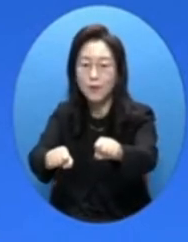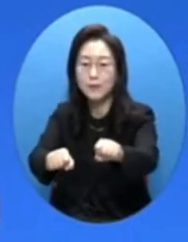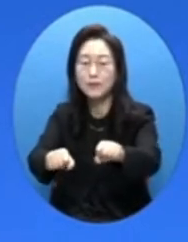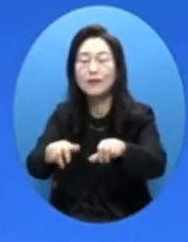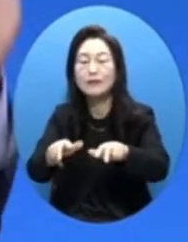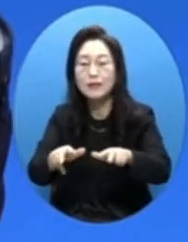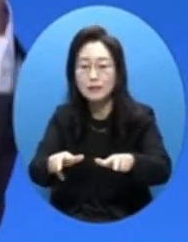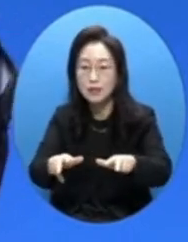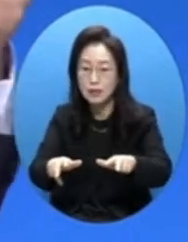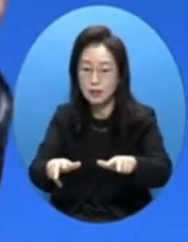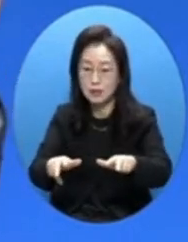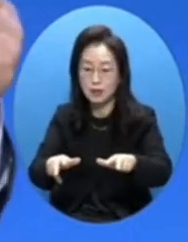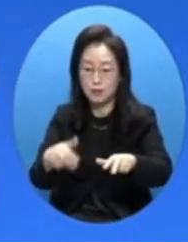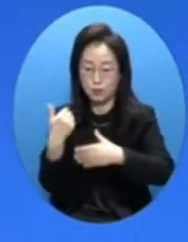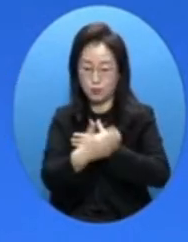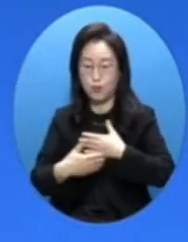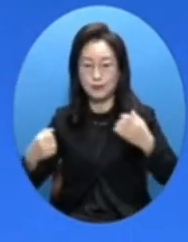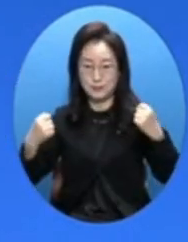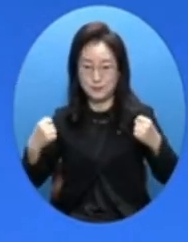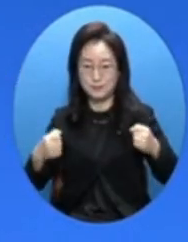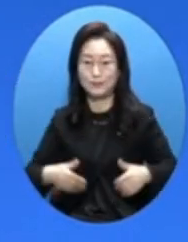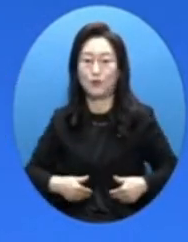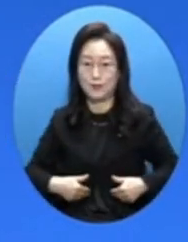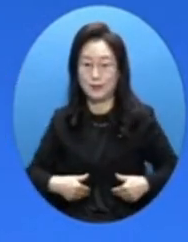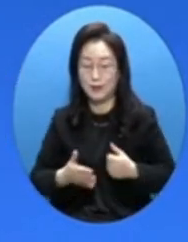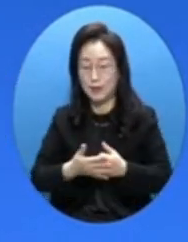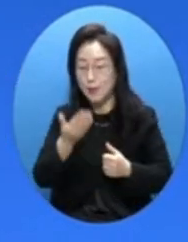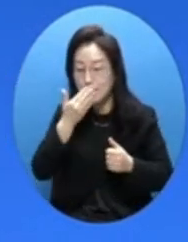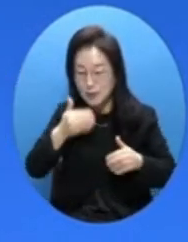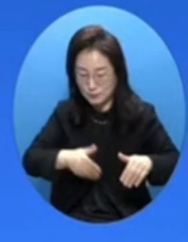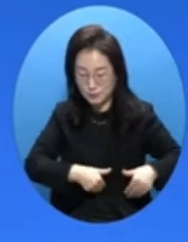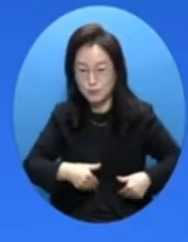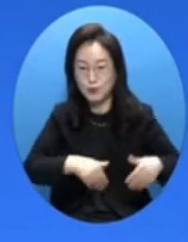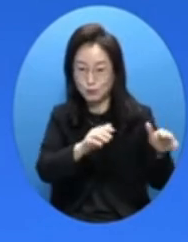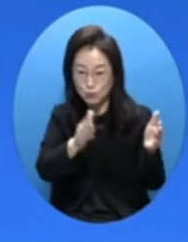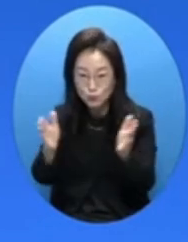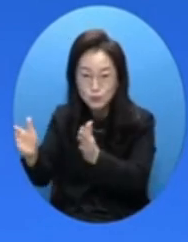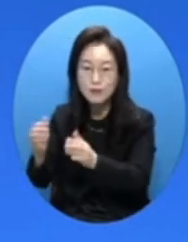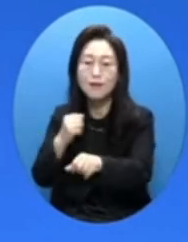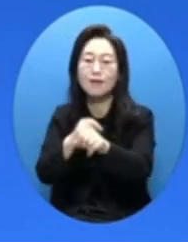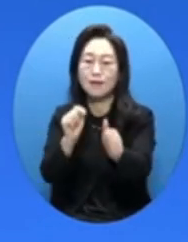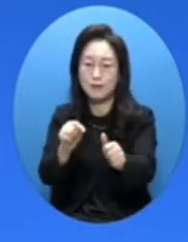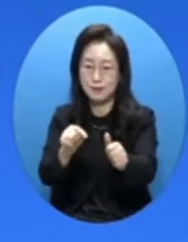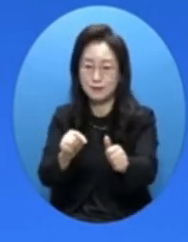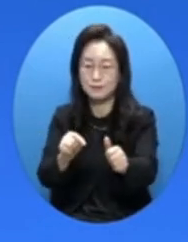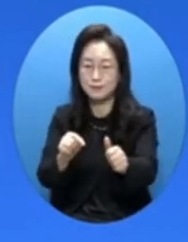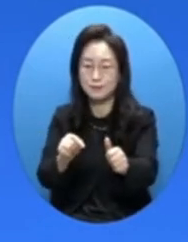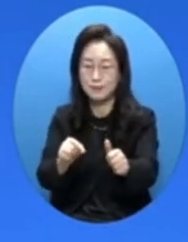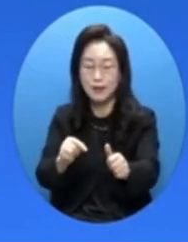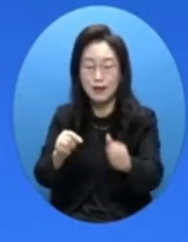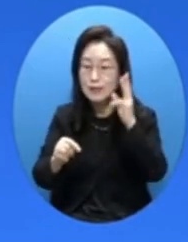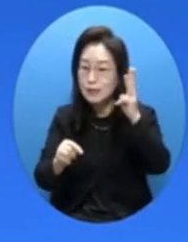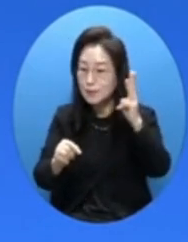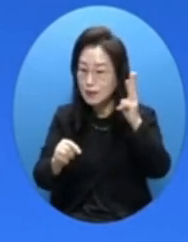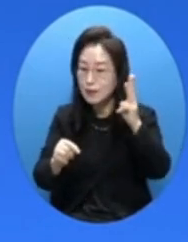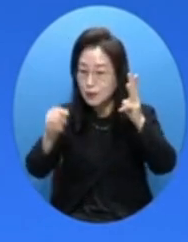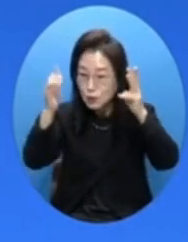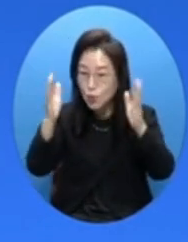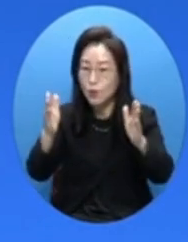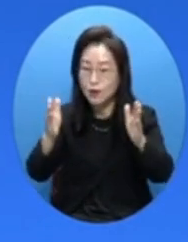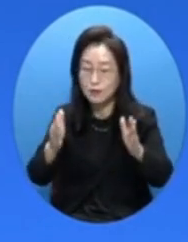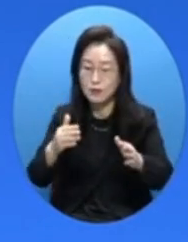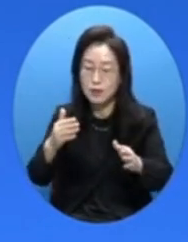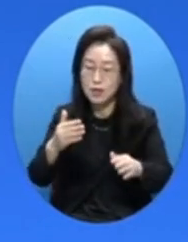우리가 육신에 힘이 있어야 되니까 양식을 준비하라. 양식을 준비해서 우리가 3일 동안